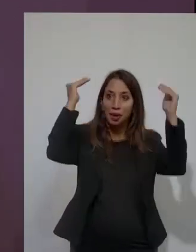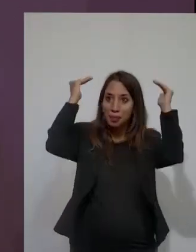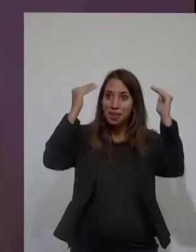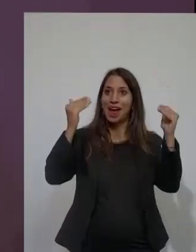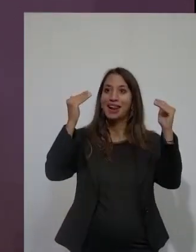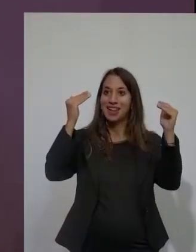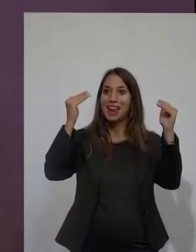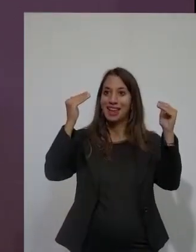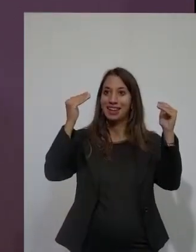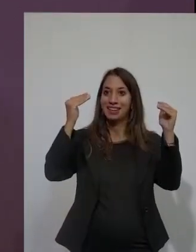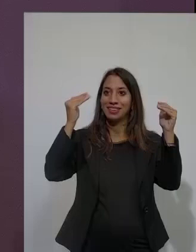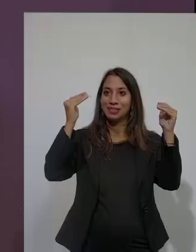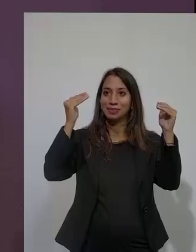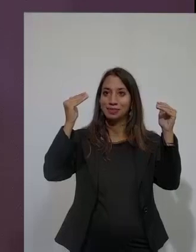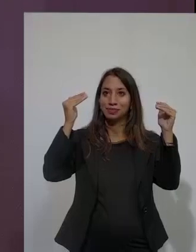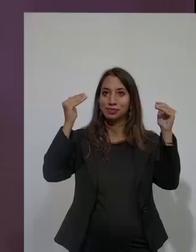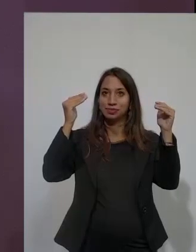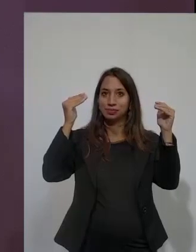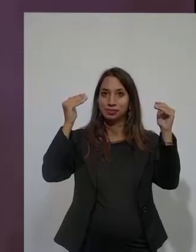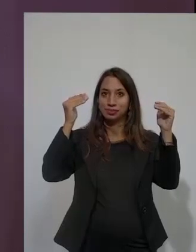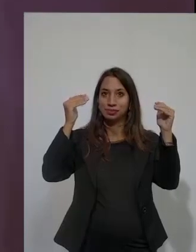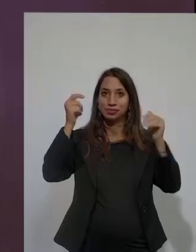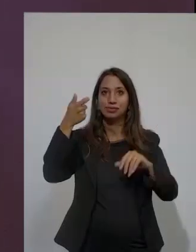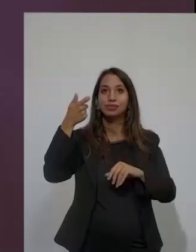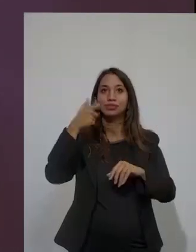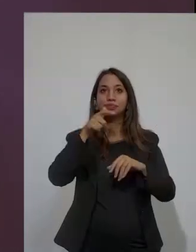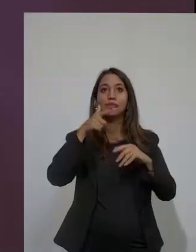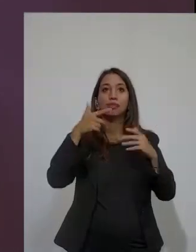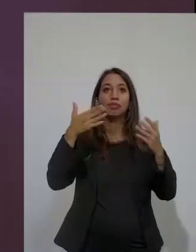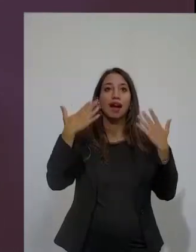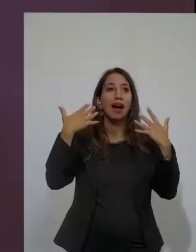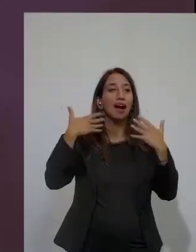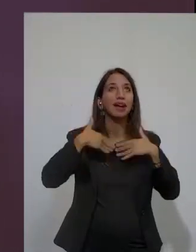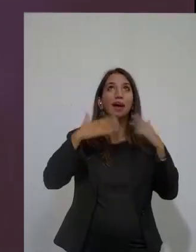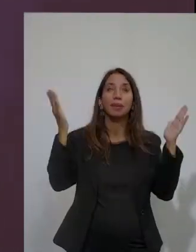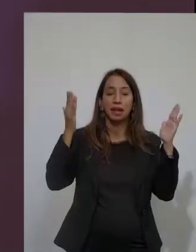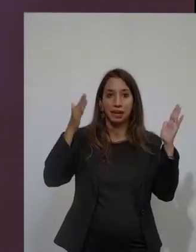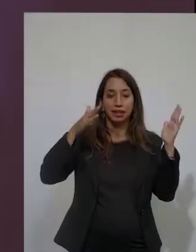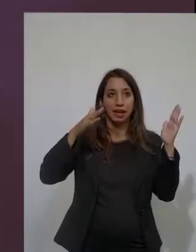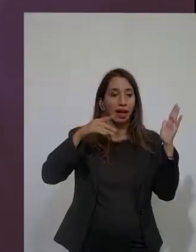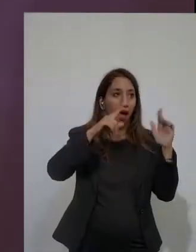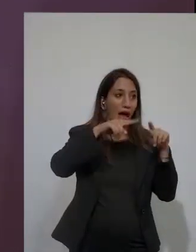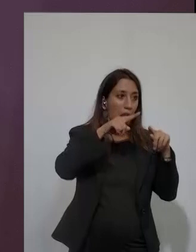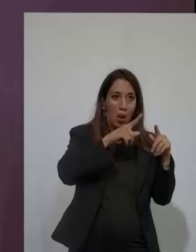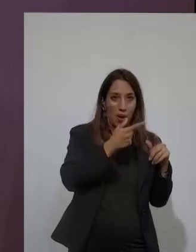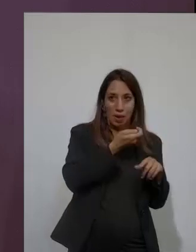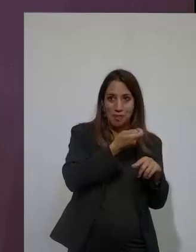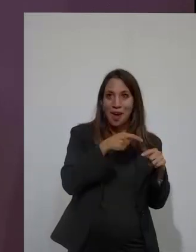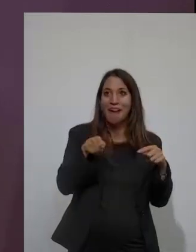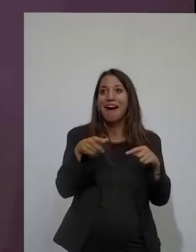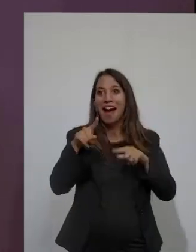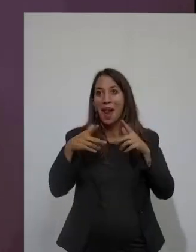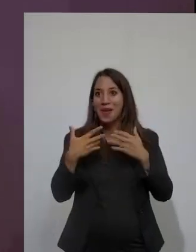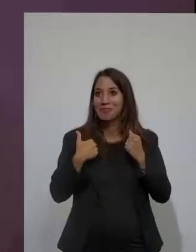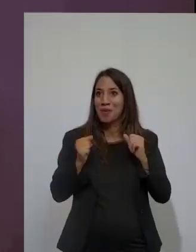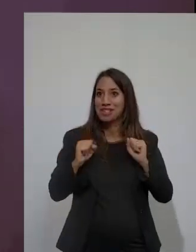che le superfici coperte nelle strutture ricettive all'aria aperta sono veramente minime, e incentivare